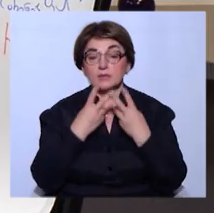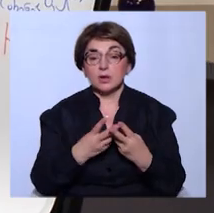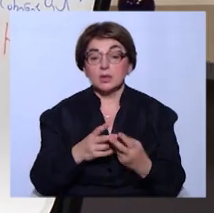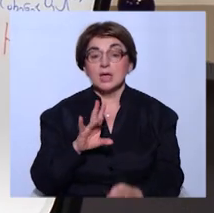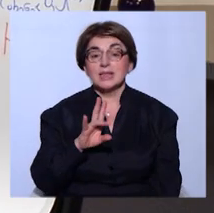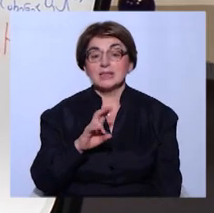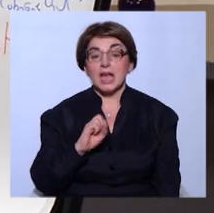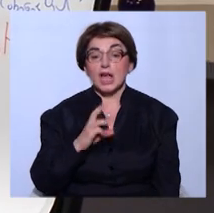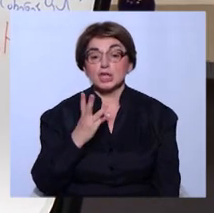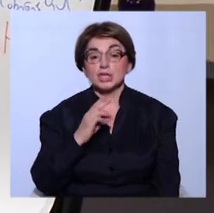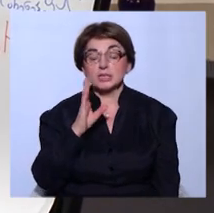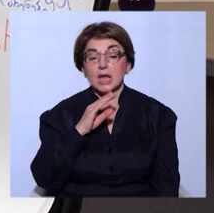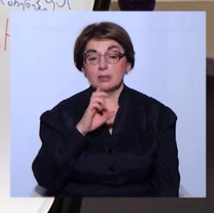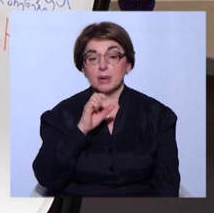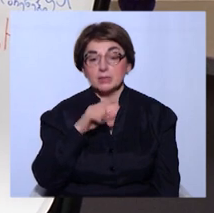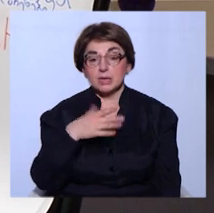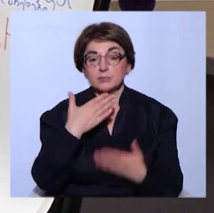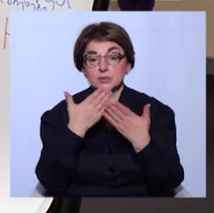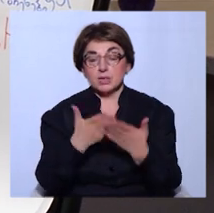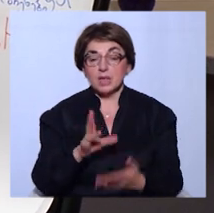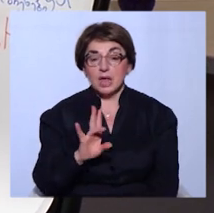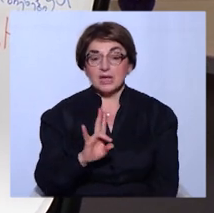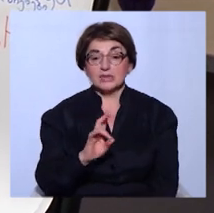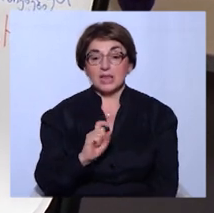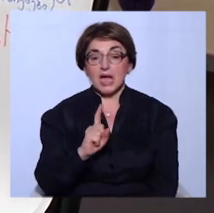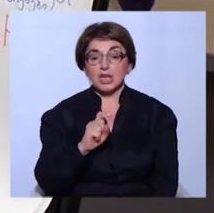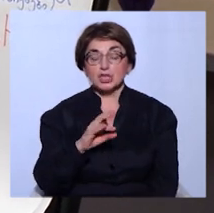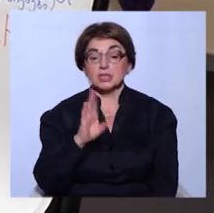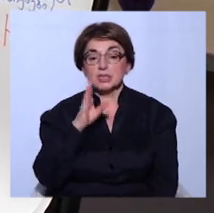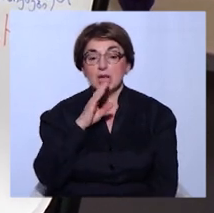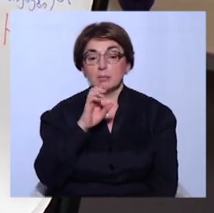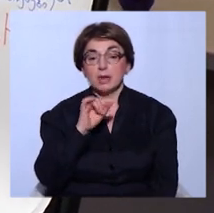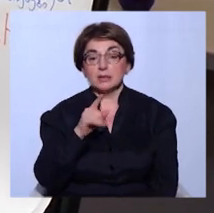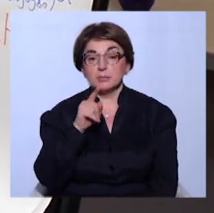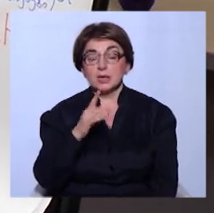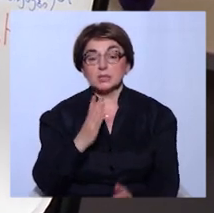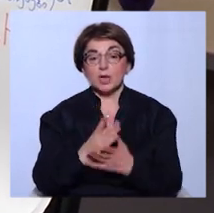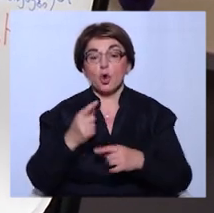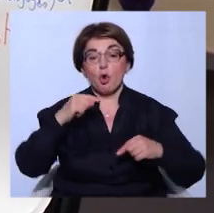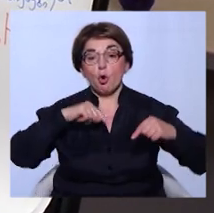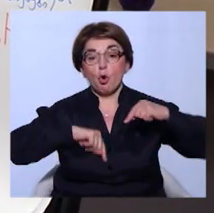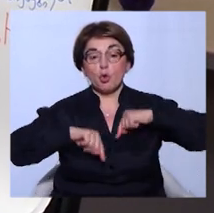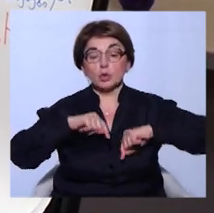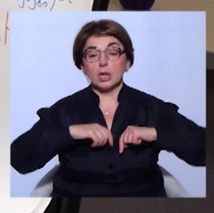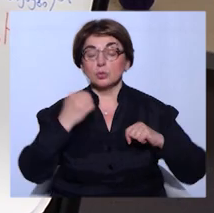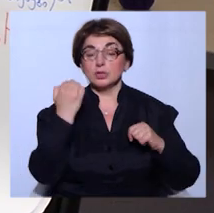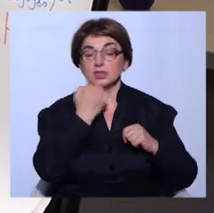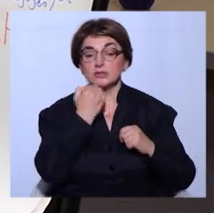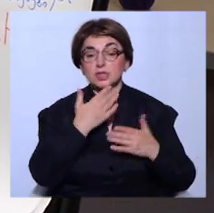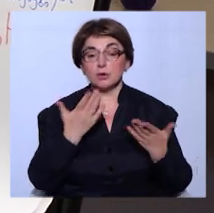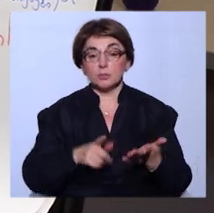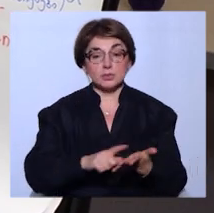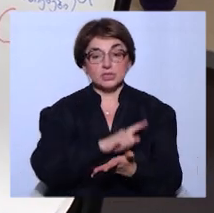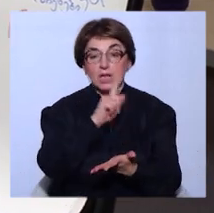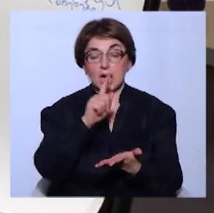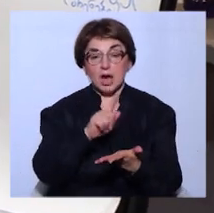ნახშირწყალბადები, ეს არის ორგანული ნივთიერებები, რომლებიც შედგება აუცილებლად ნახშირბადისა და წყალბადისაგან.